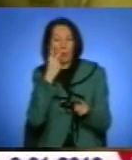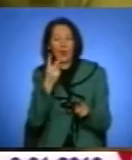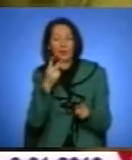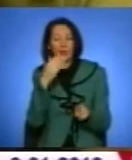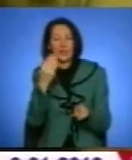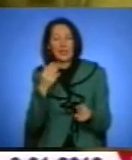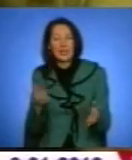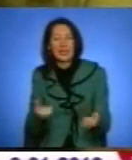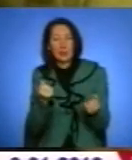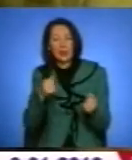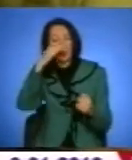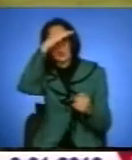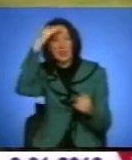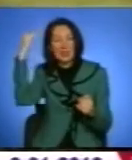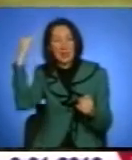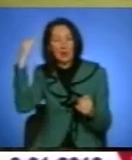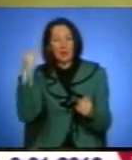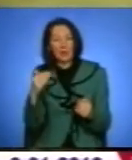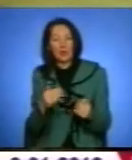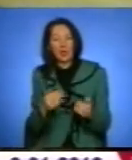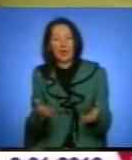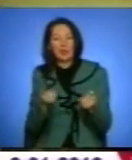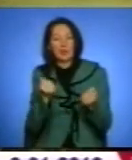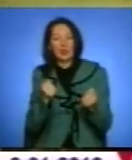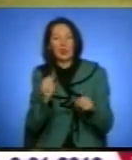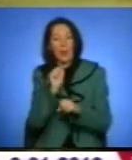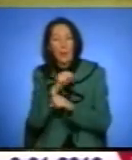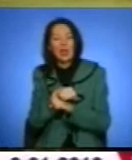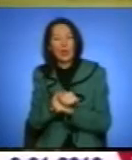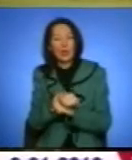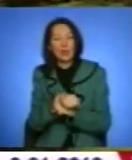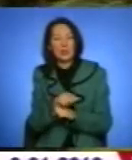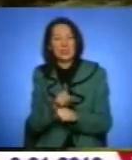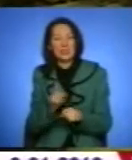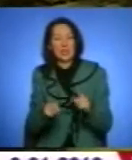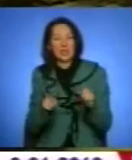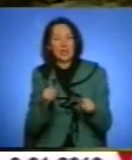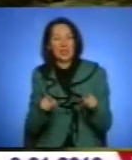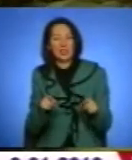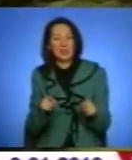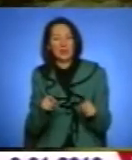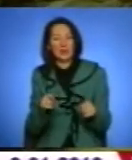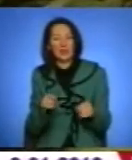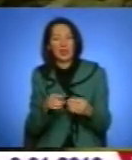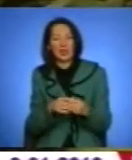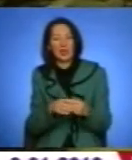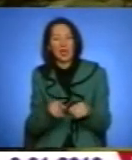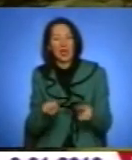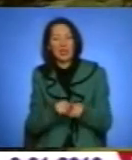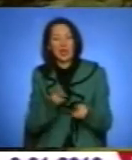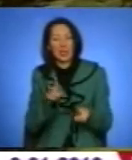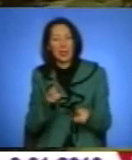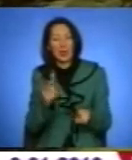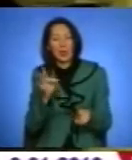классической реставрации, то есть, они где-то держат, поддерживают балконы или там какие-то нависающие элементы. Так как по размеру